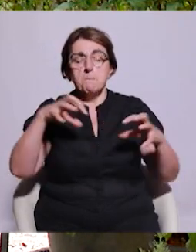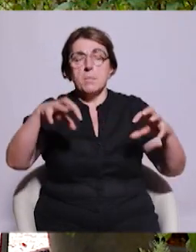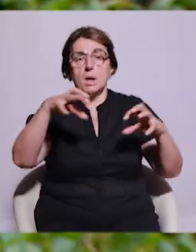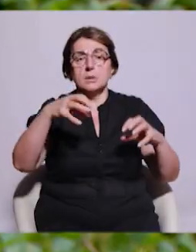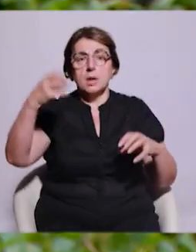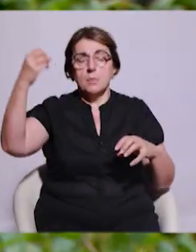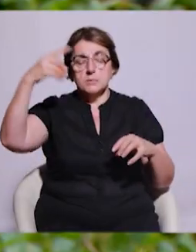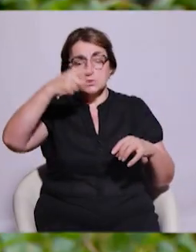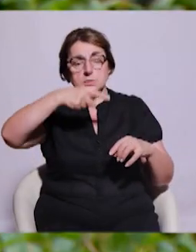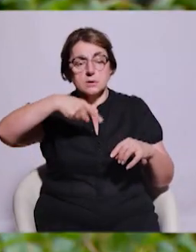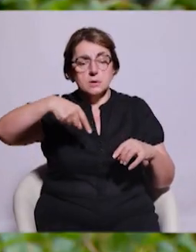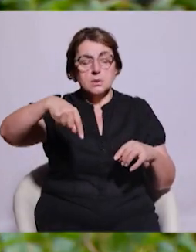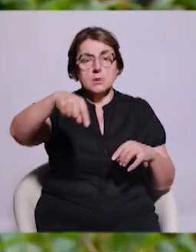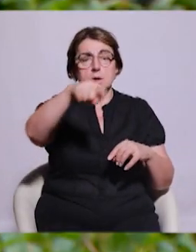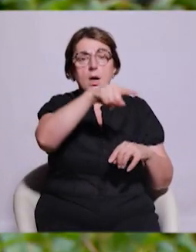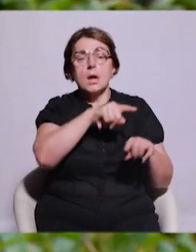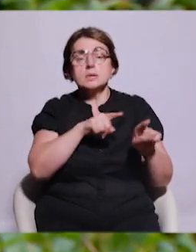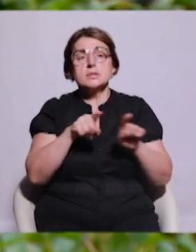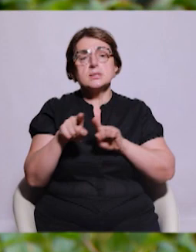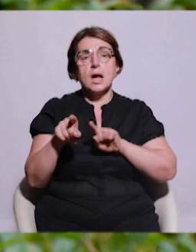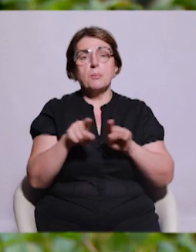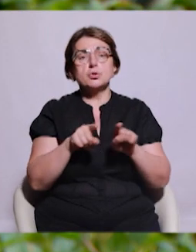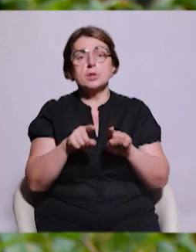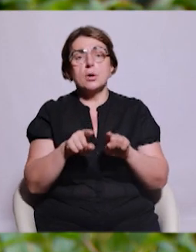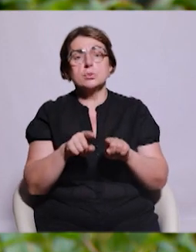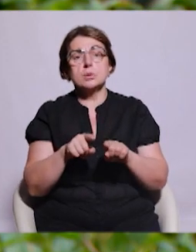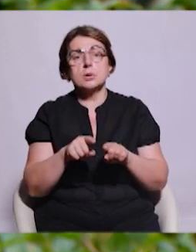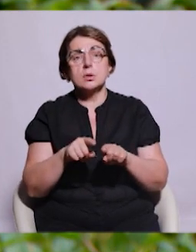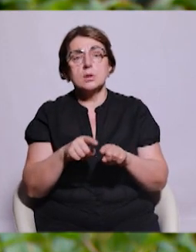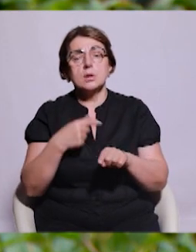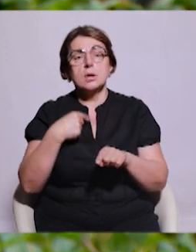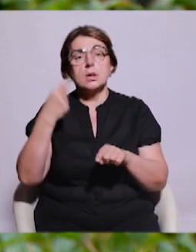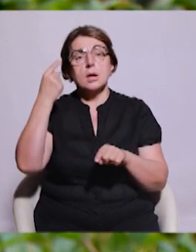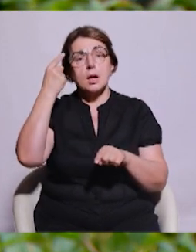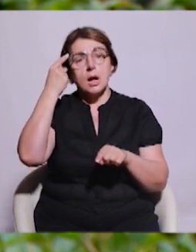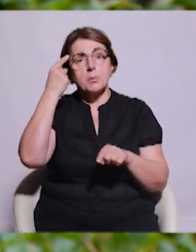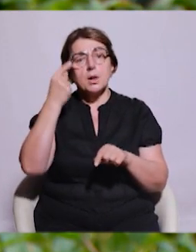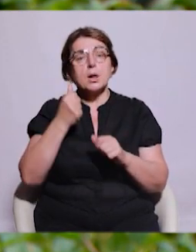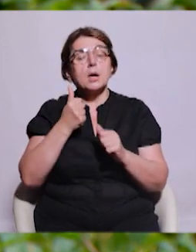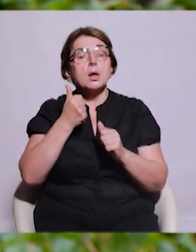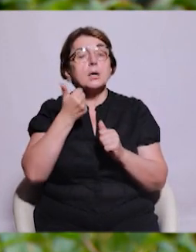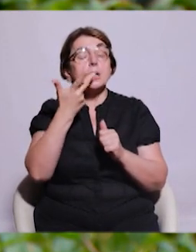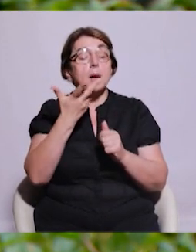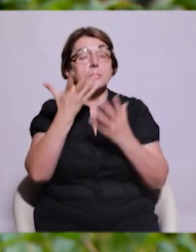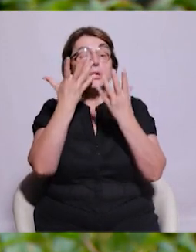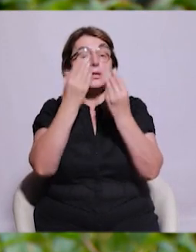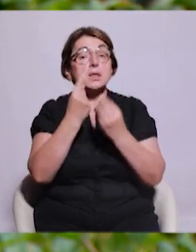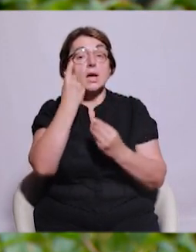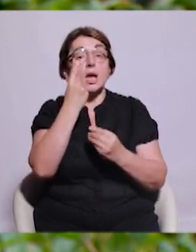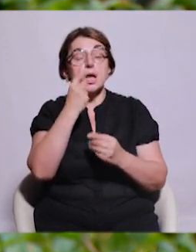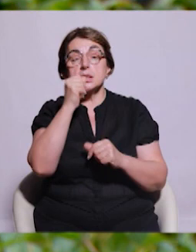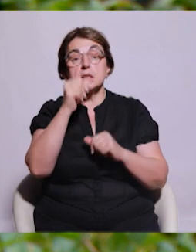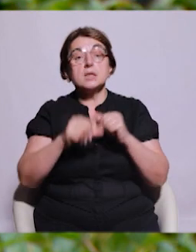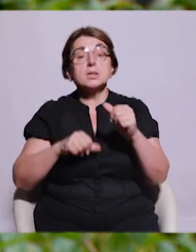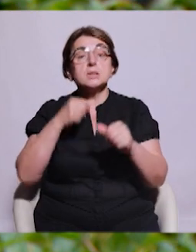გარშემო სახეტიალოდ. მოდი, სანამ სხვა პლანეტებზე გადავალთ, გამახსენეთ რამდენი დღეა ერთ წელიწადში. მოდი